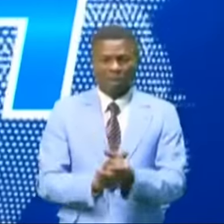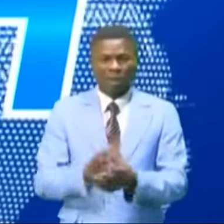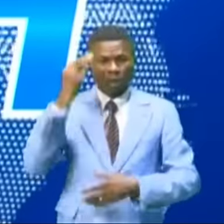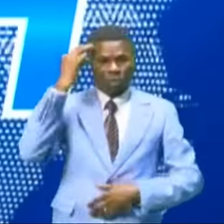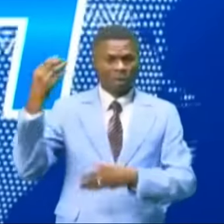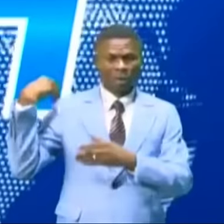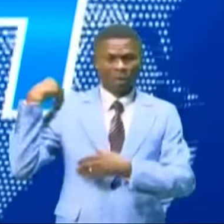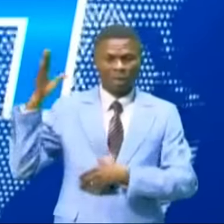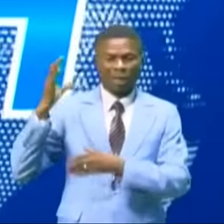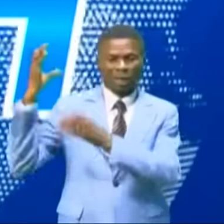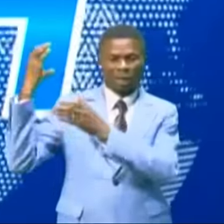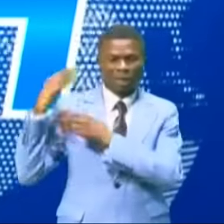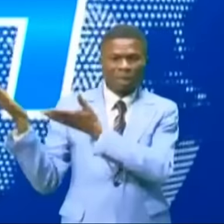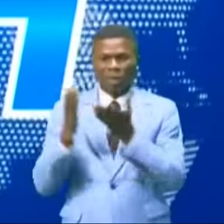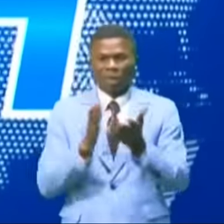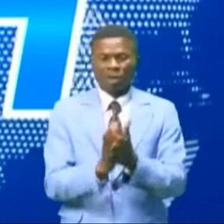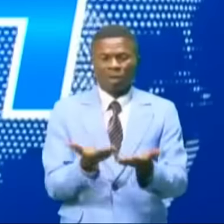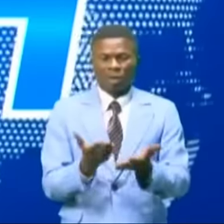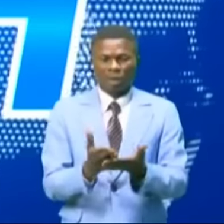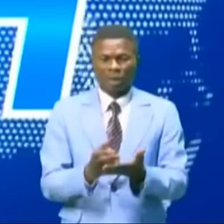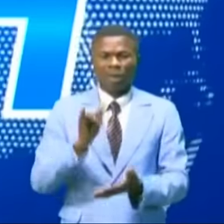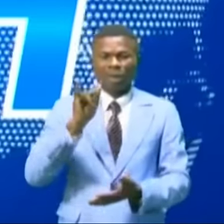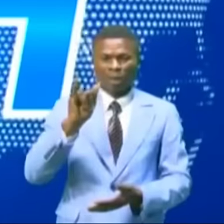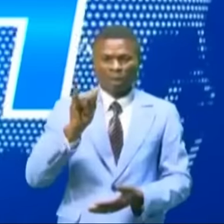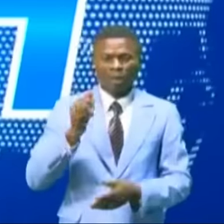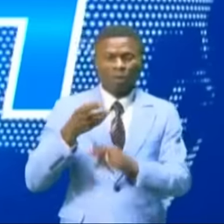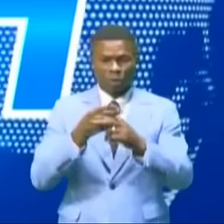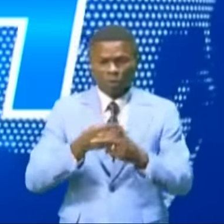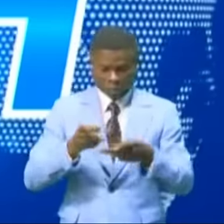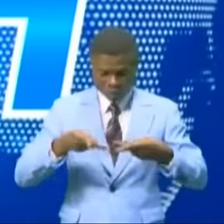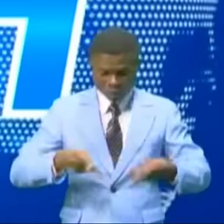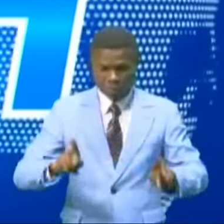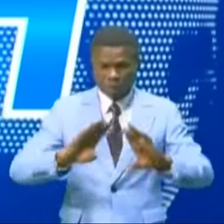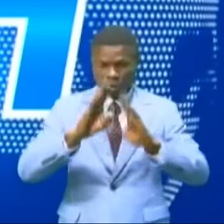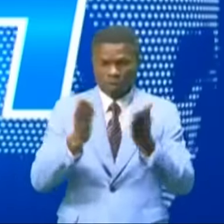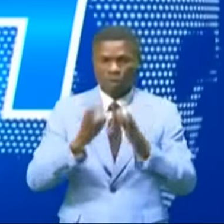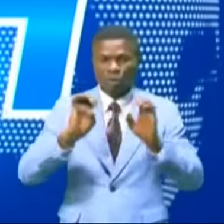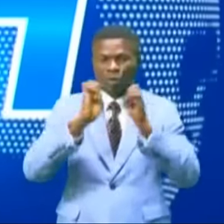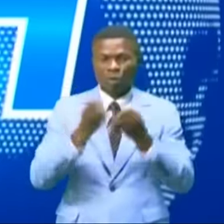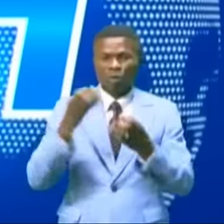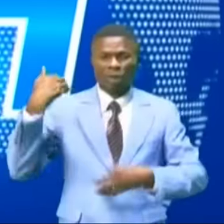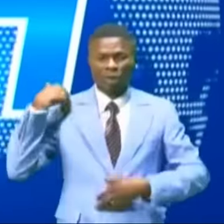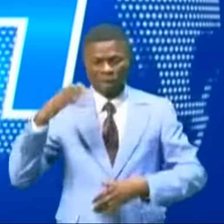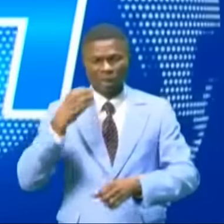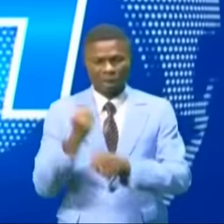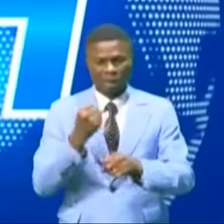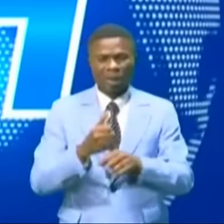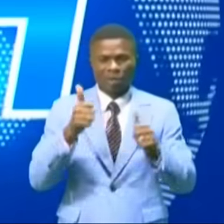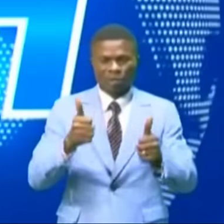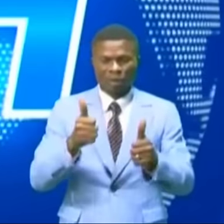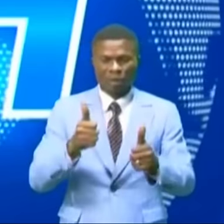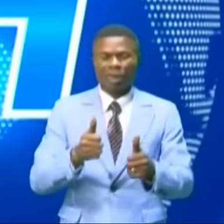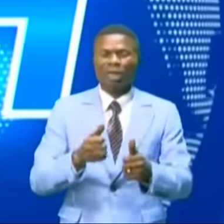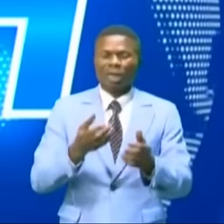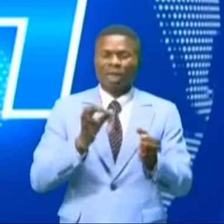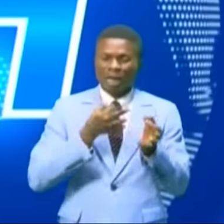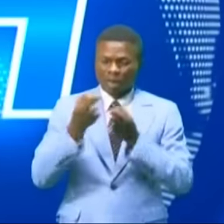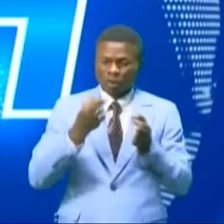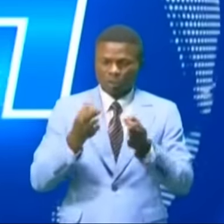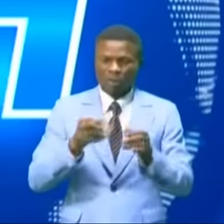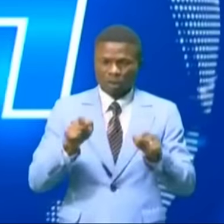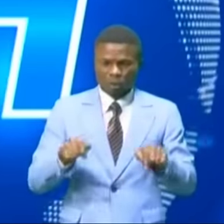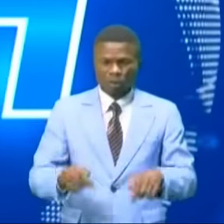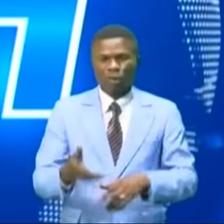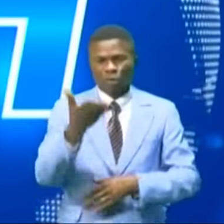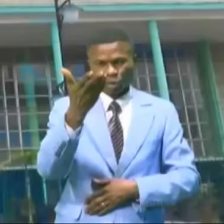d'État en charge du portefeuille y veille pour permettre à ces entreprises publiques de mieux fonctionner. Angèle Mabialalandou pour